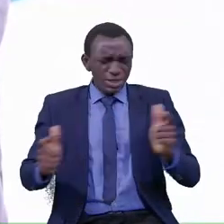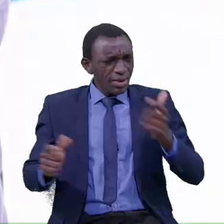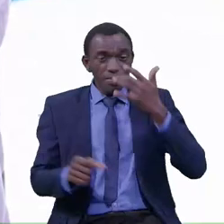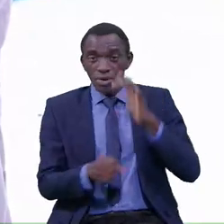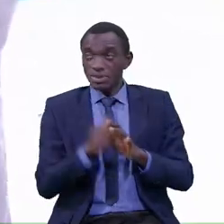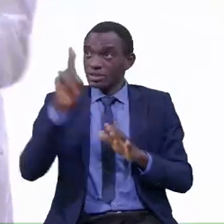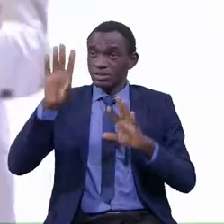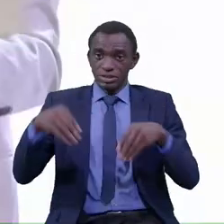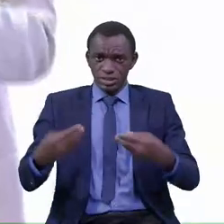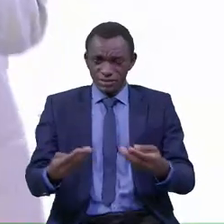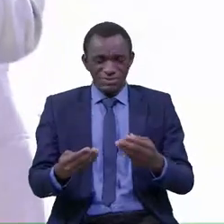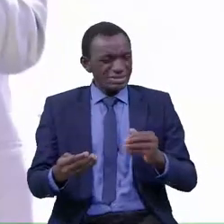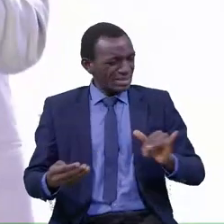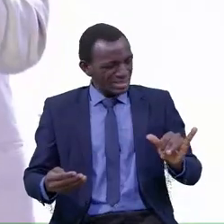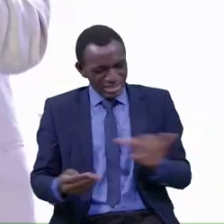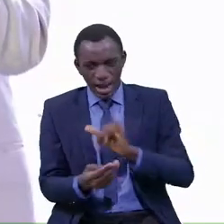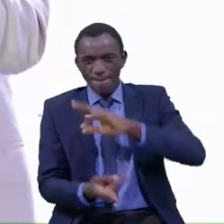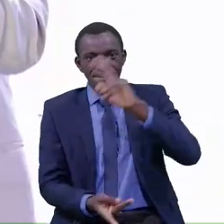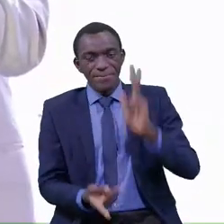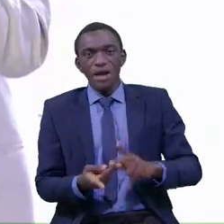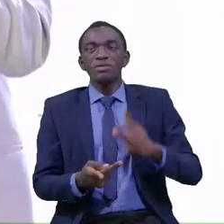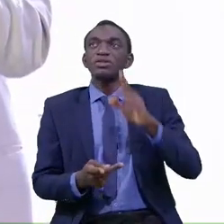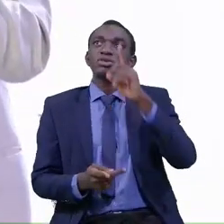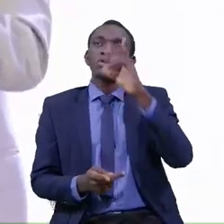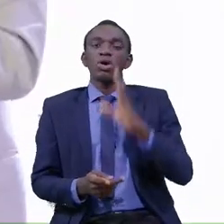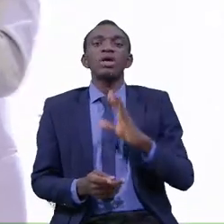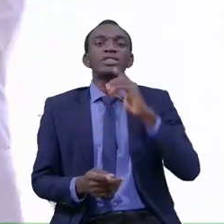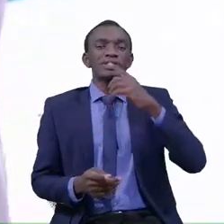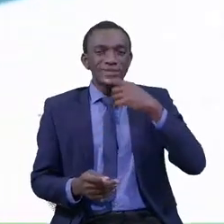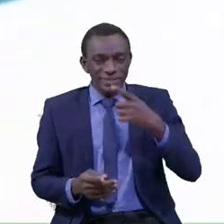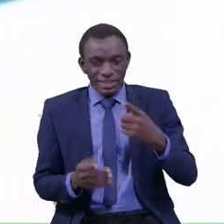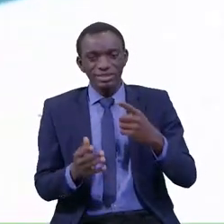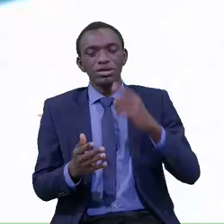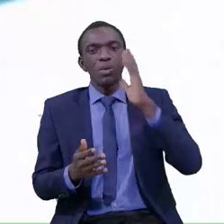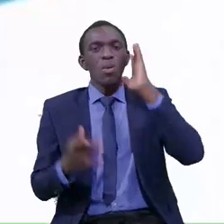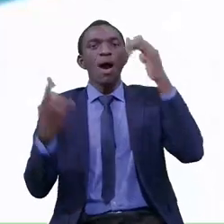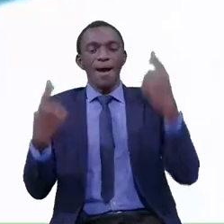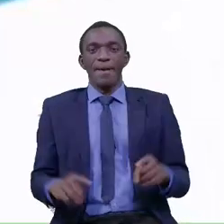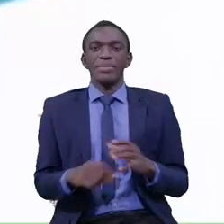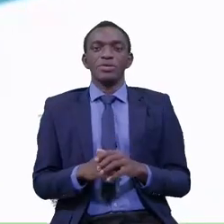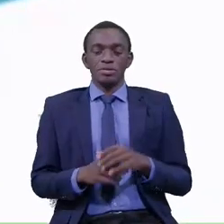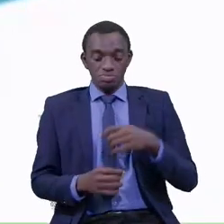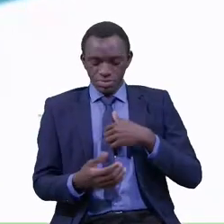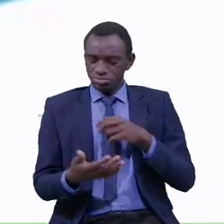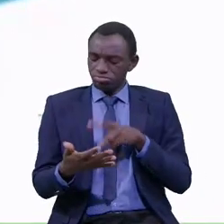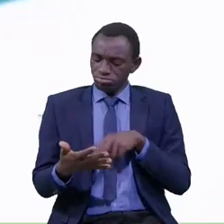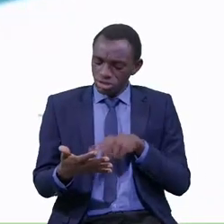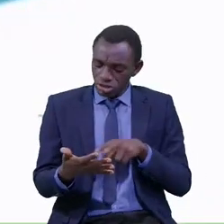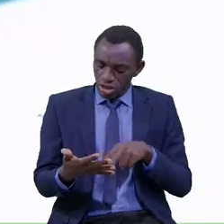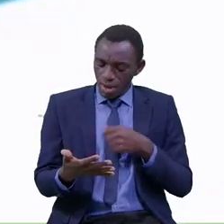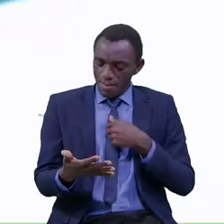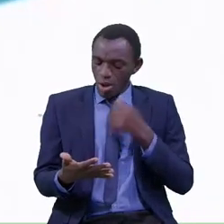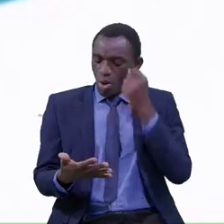ce qu'il veut dire et il veut dire ce qu'il dit. Je lis, je comprends et